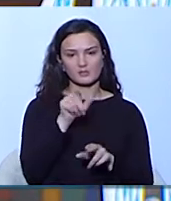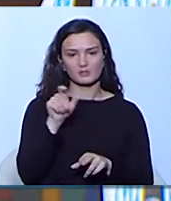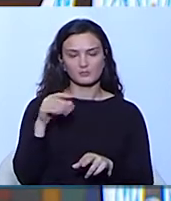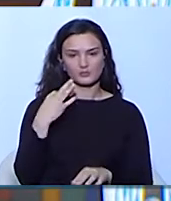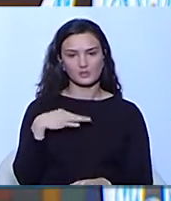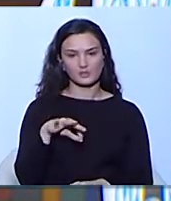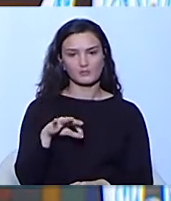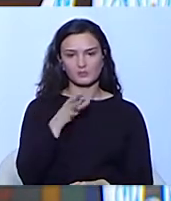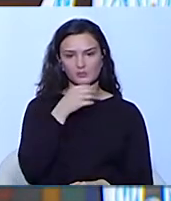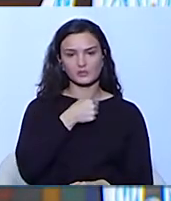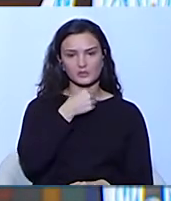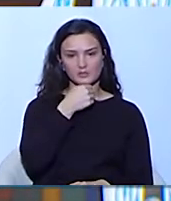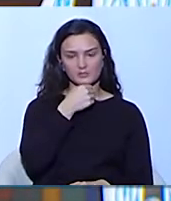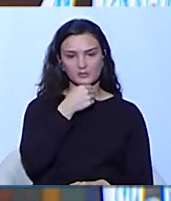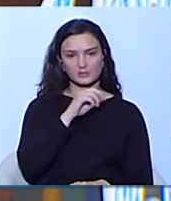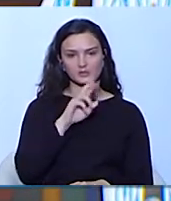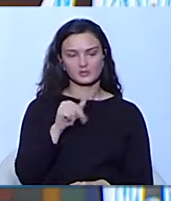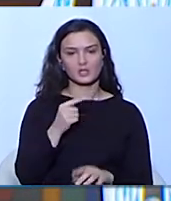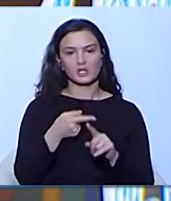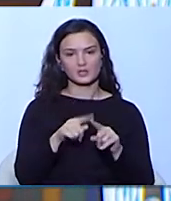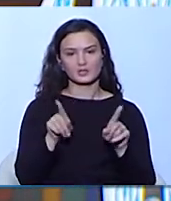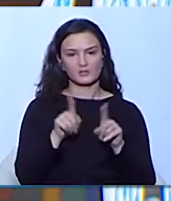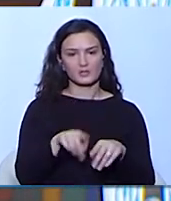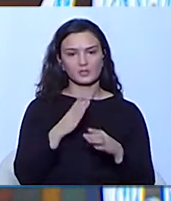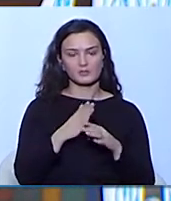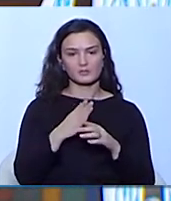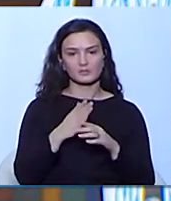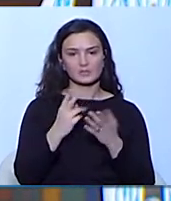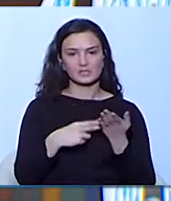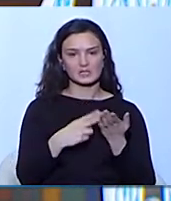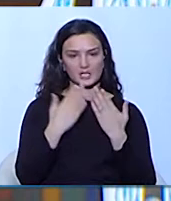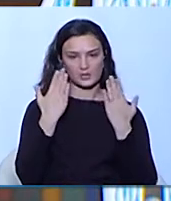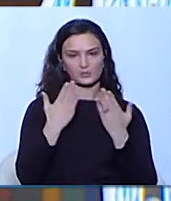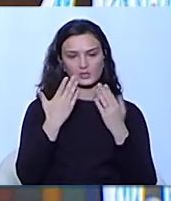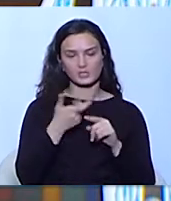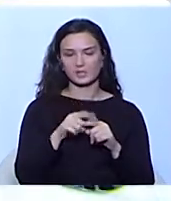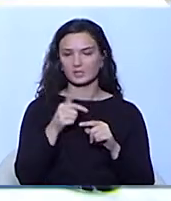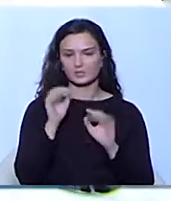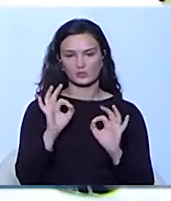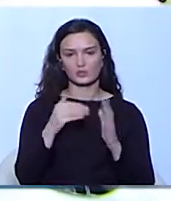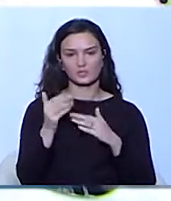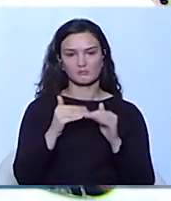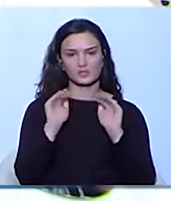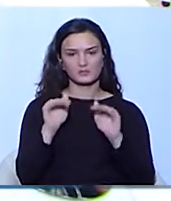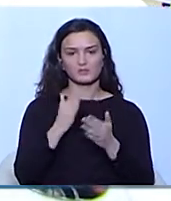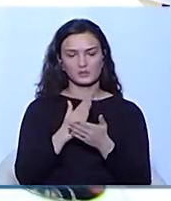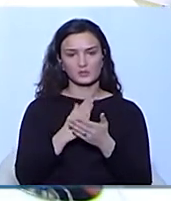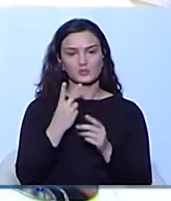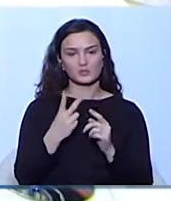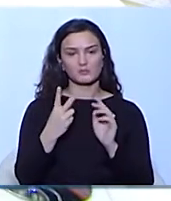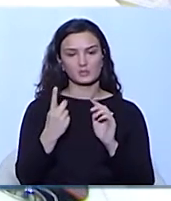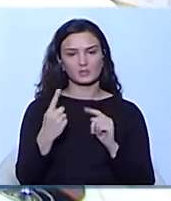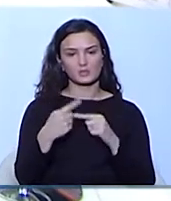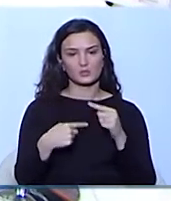ადამიანები, შვილები, მოზარდები, და არსებობს ლიტერატურა, რომელიც ძალიან კარგად ხელმისაწვდომია 21 საუკუნეში.